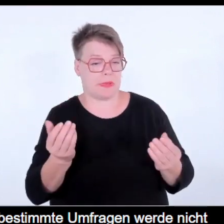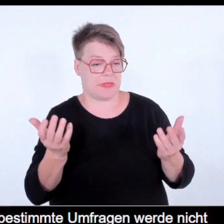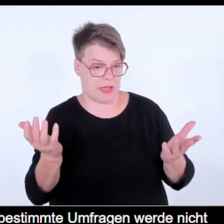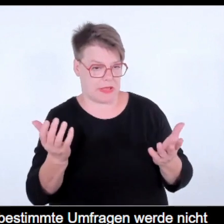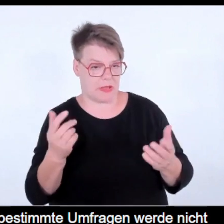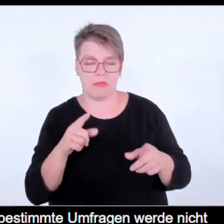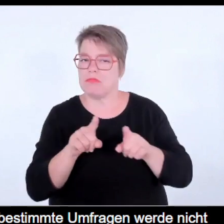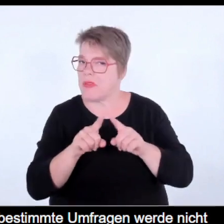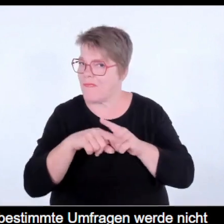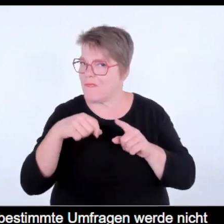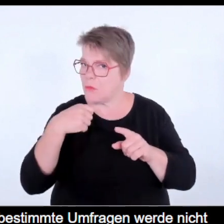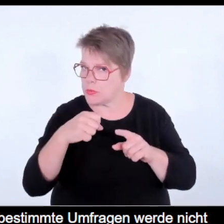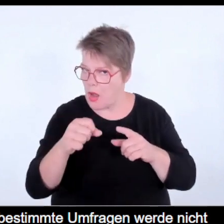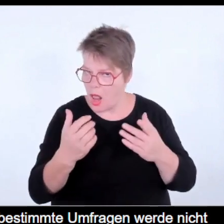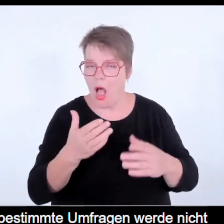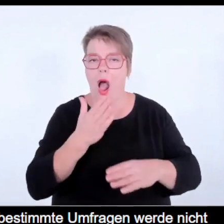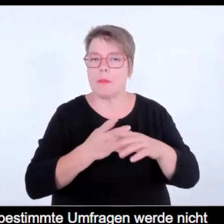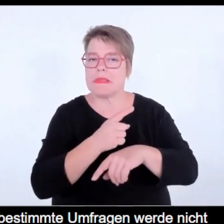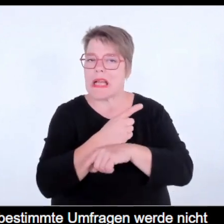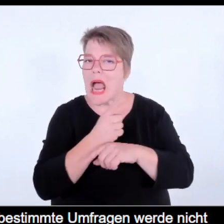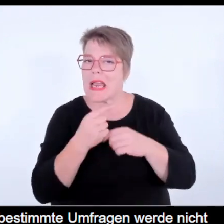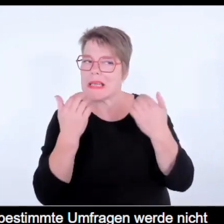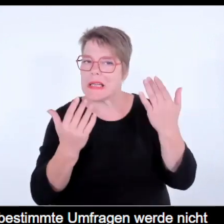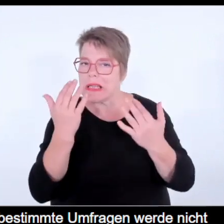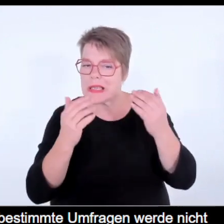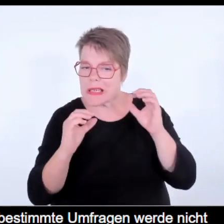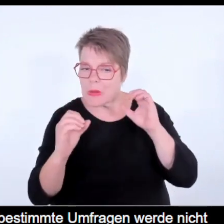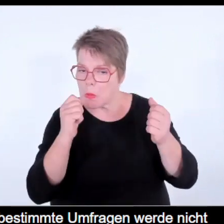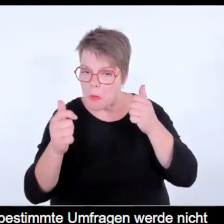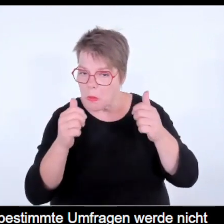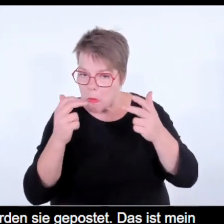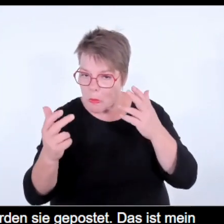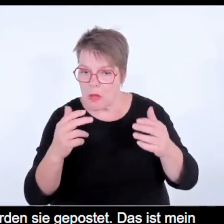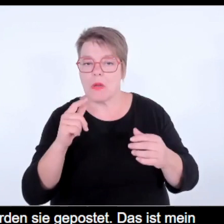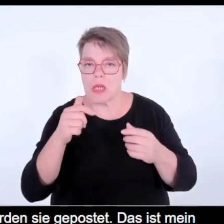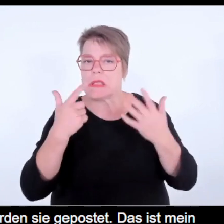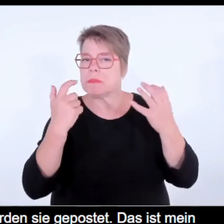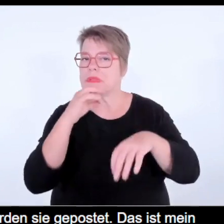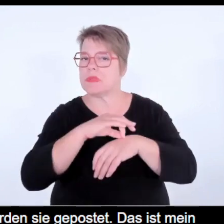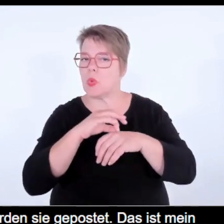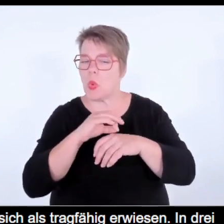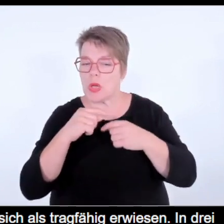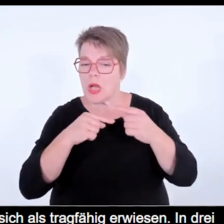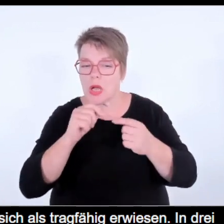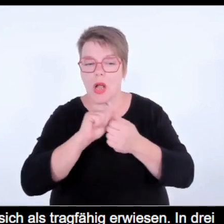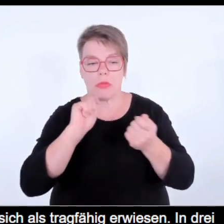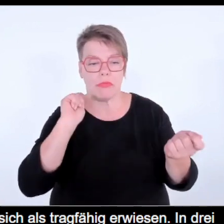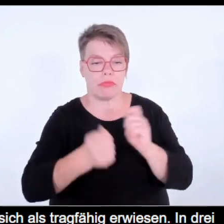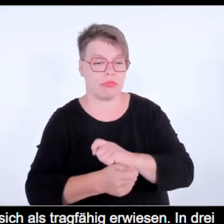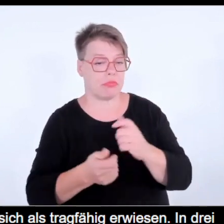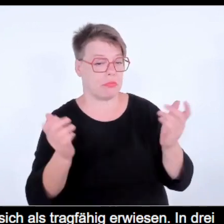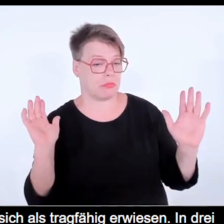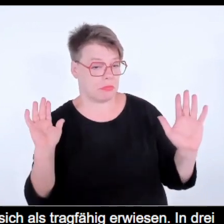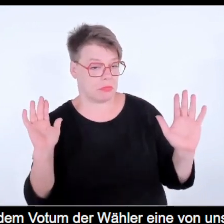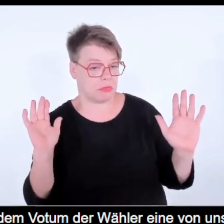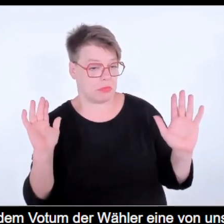Vielleicht kann ich das noch unterstreichen. Also erstens Respekt vor dem Wähler, absolut. Das hatte ich